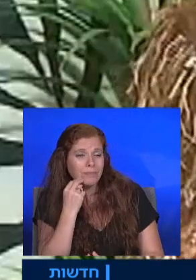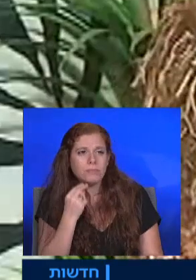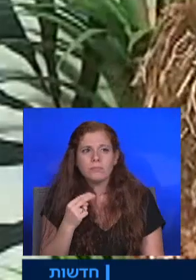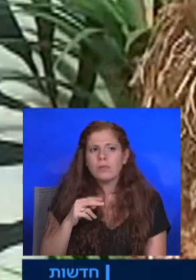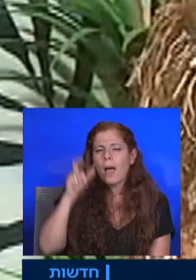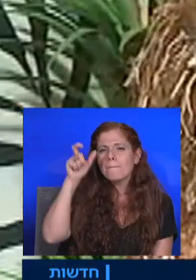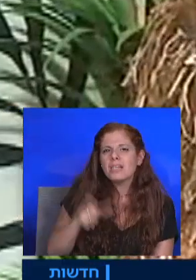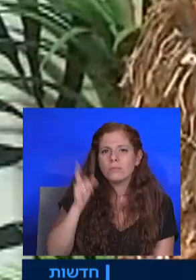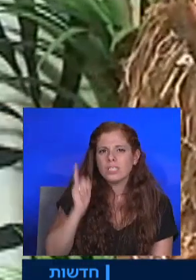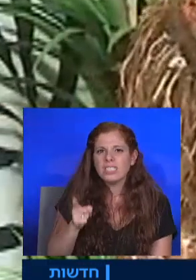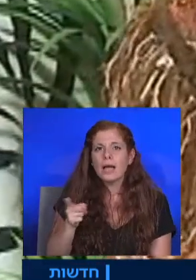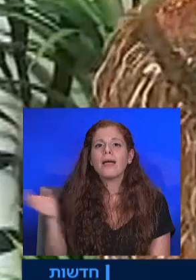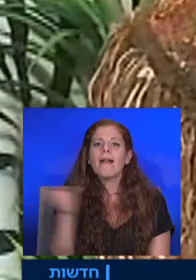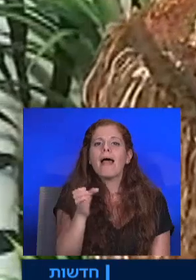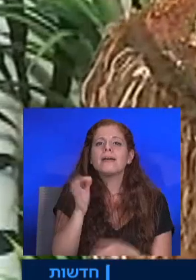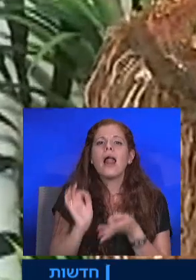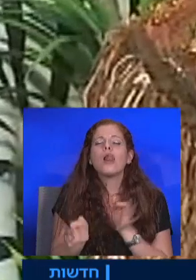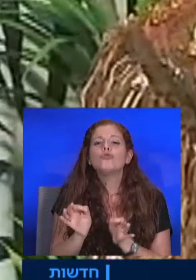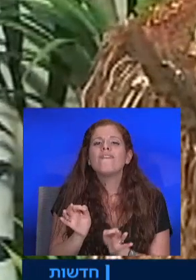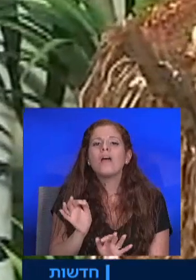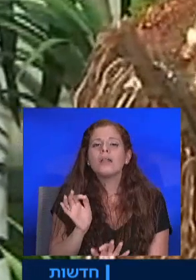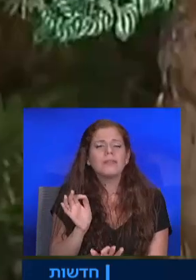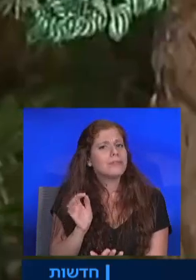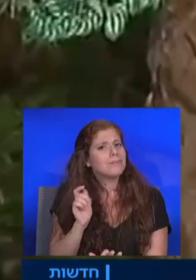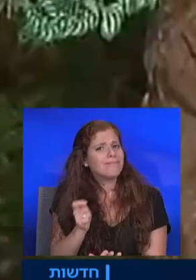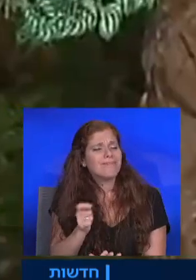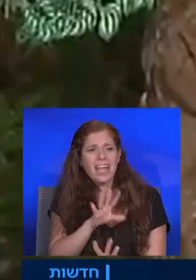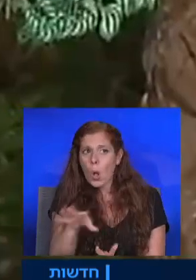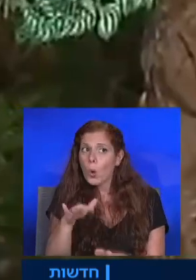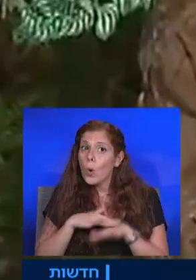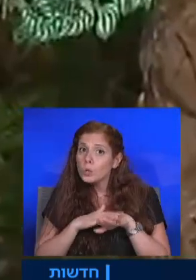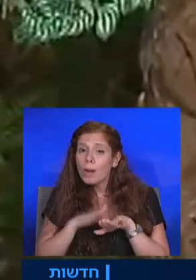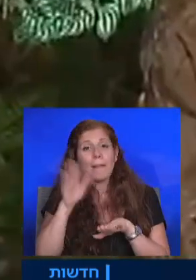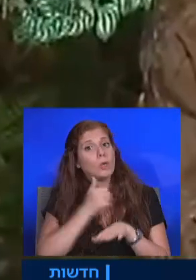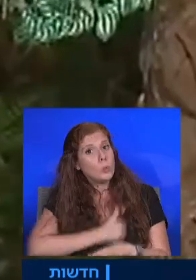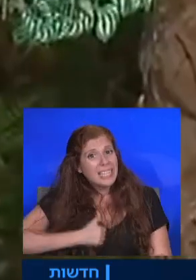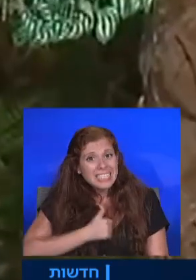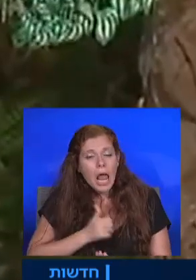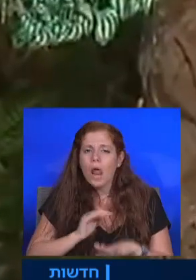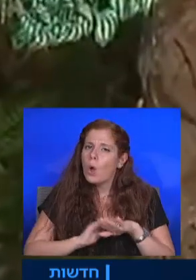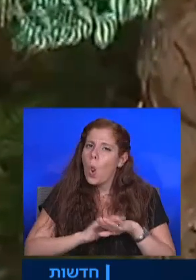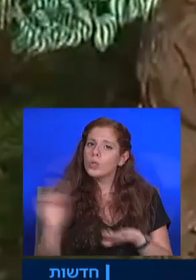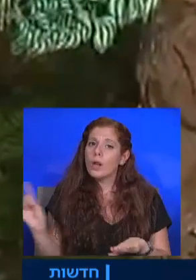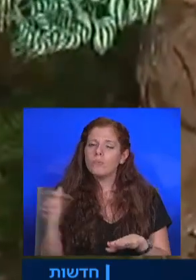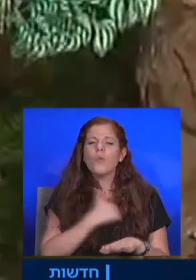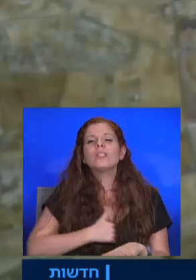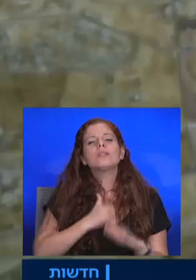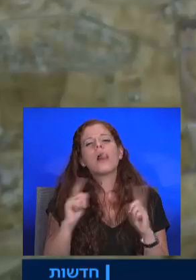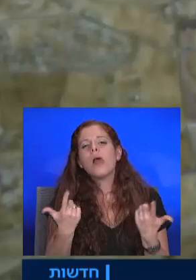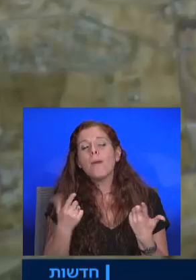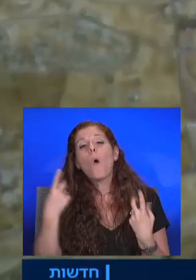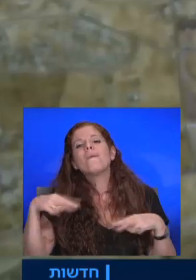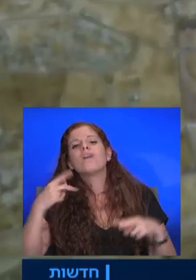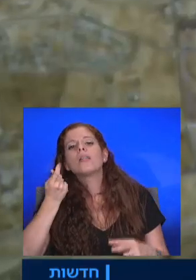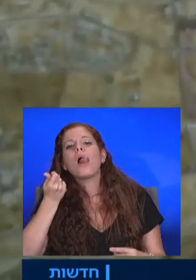שופט. אנחנו באמת לא סלחים לו, למרות שהוא התנצל. אבל אני אגיד לך, הוא התנצל למה הוא מפחד על הכיס שלו